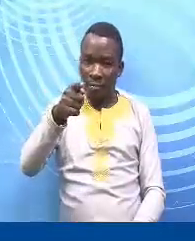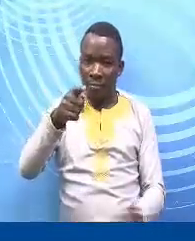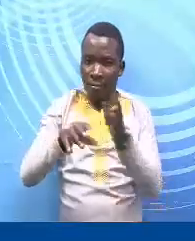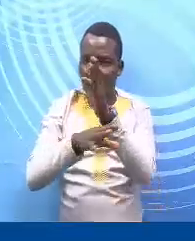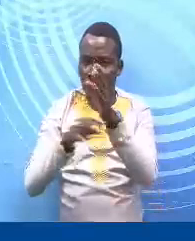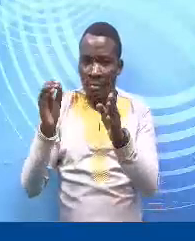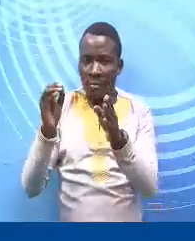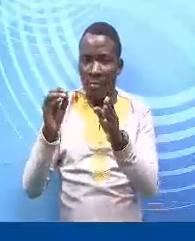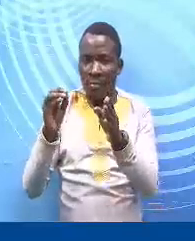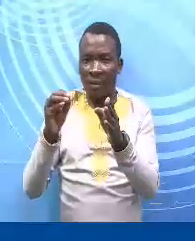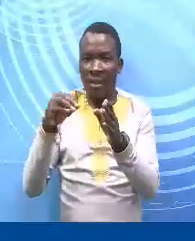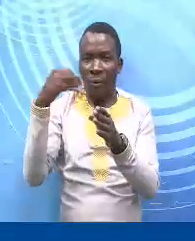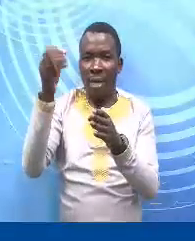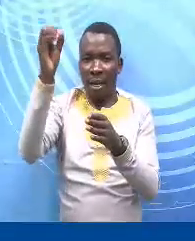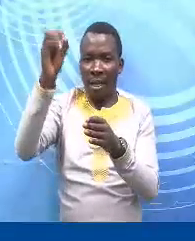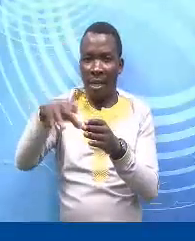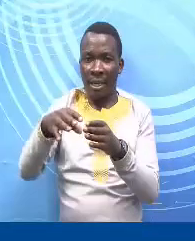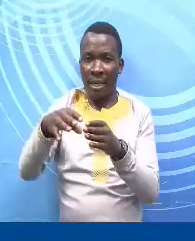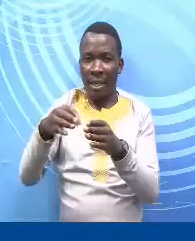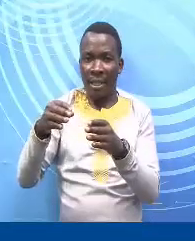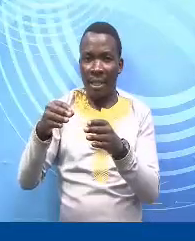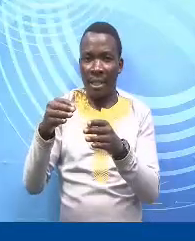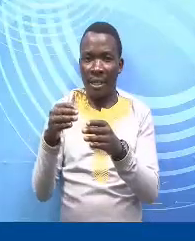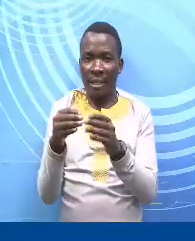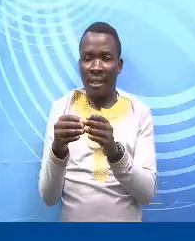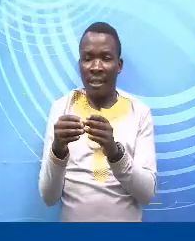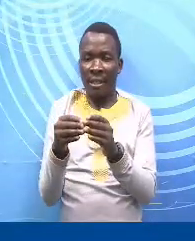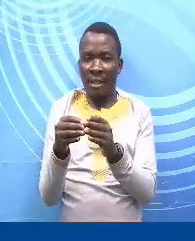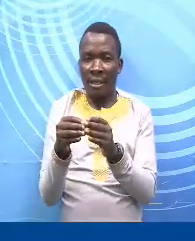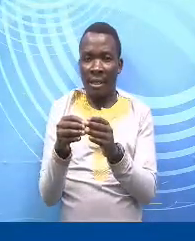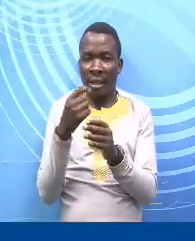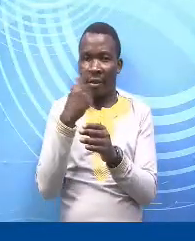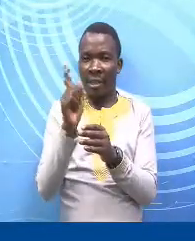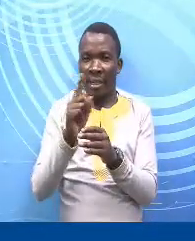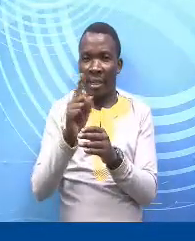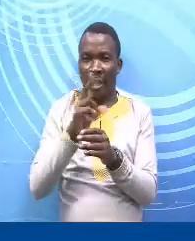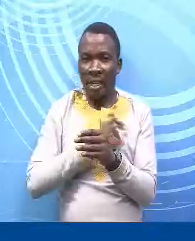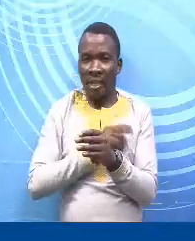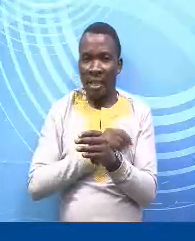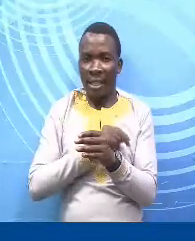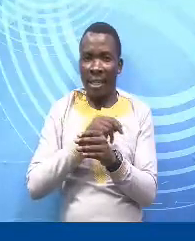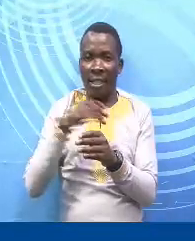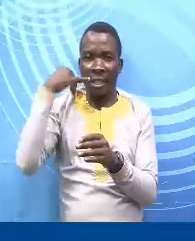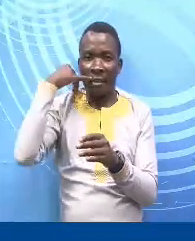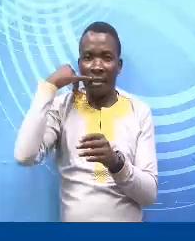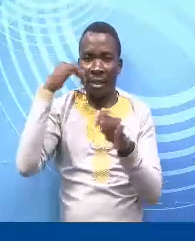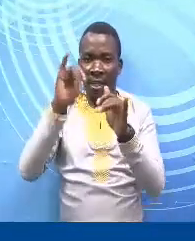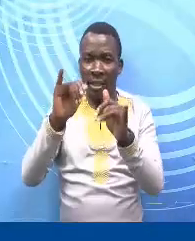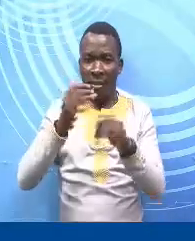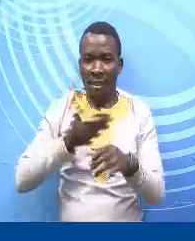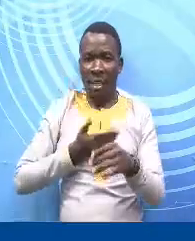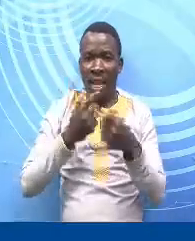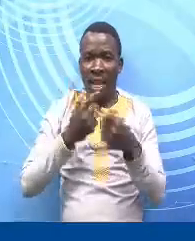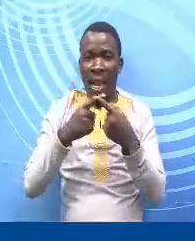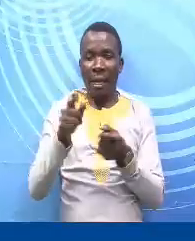akagera muri ibyo bakatayirekura ati umufatiye iki ati ntabwo ntacyafite telefone gushakishwa bakamurekura ese ubwo yabaga